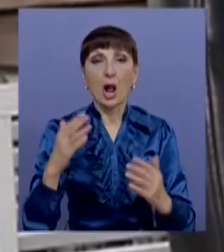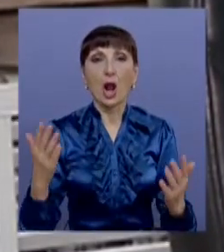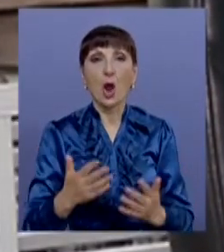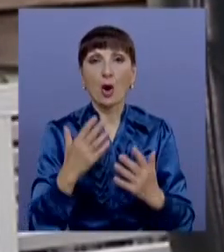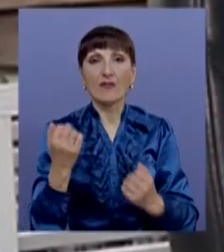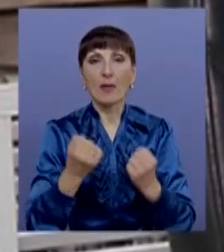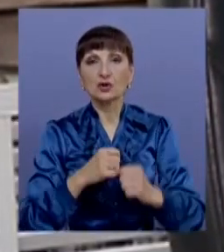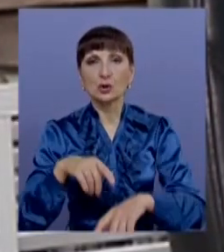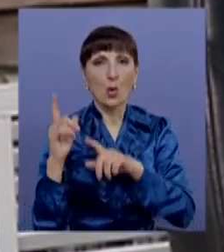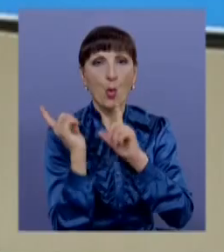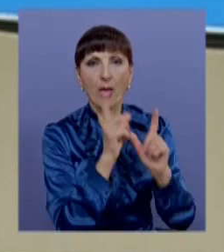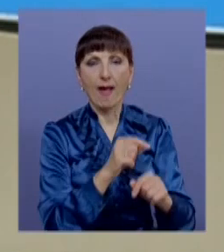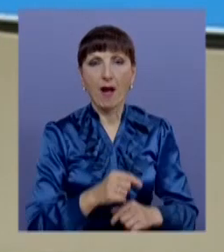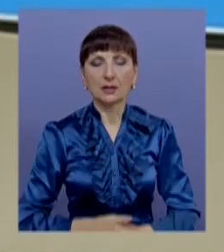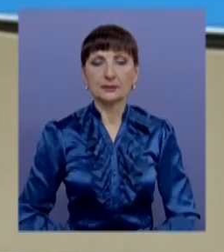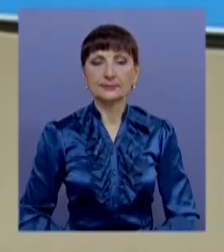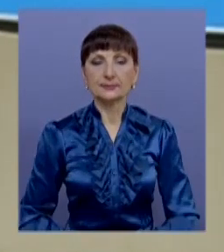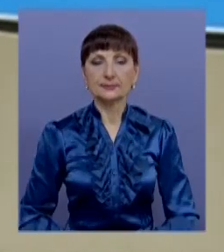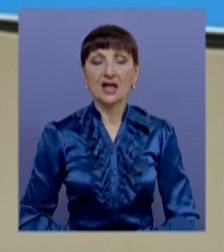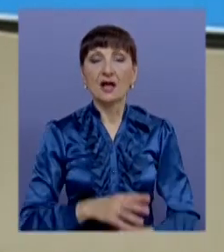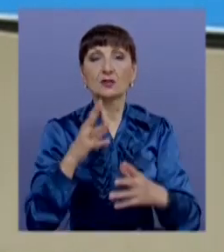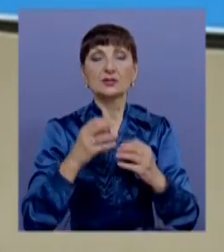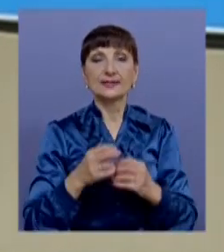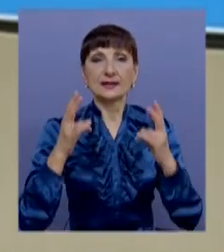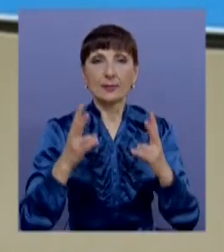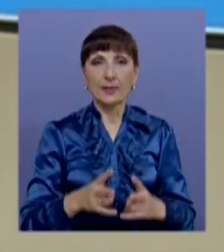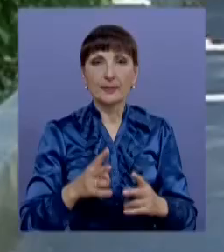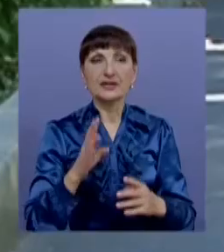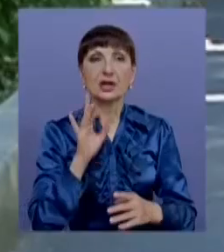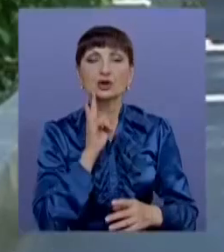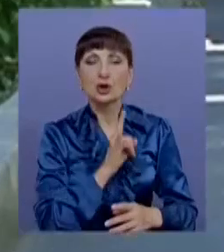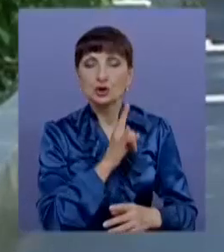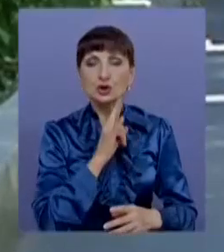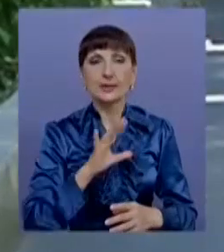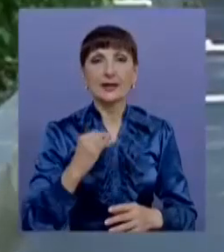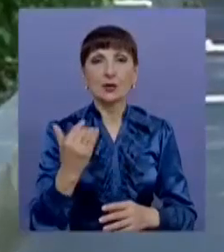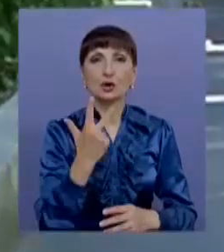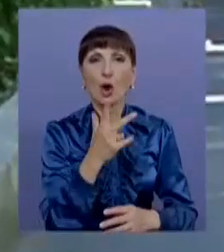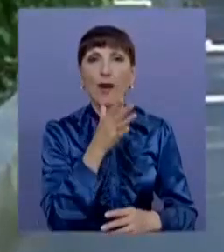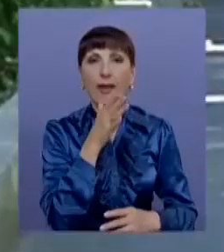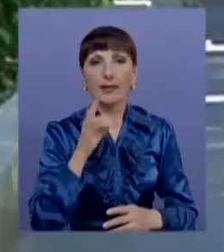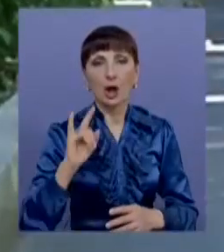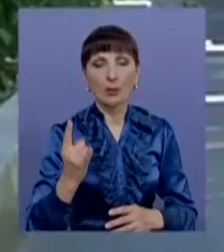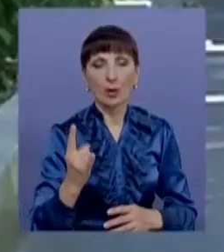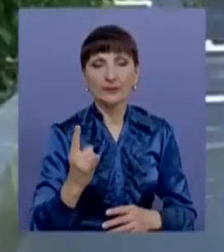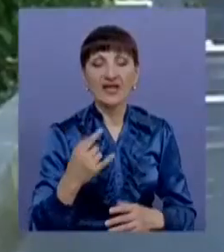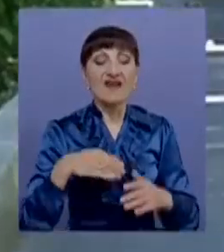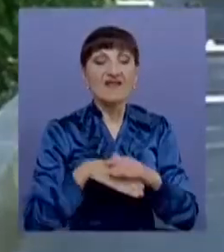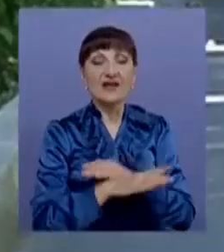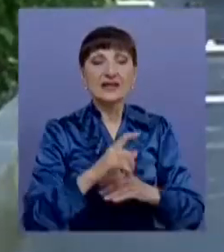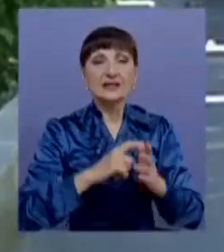автомобиль скрылся с места происшествия. В результате ДТП пострадала женщина и ее 3-летний малыш. Выйдя из